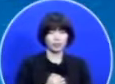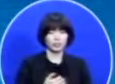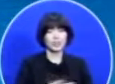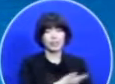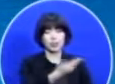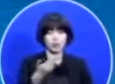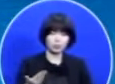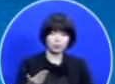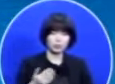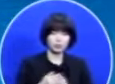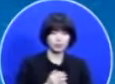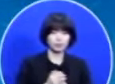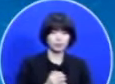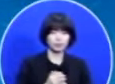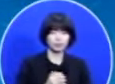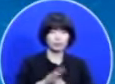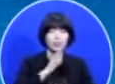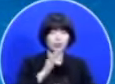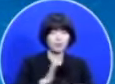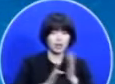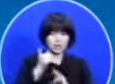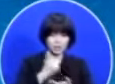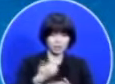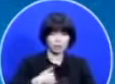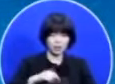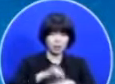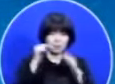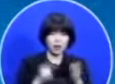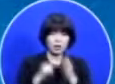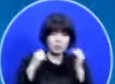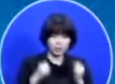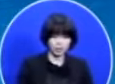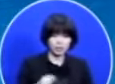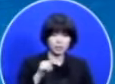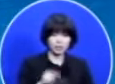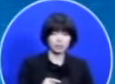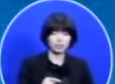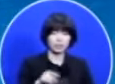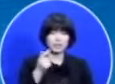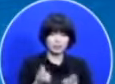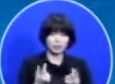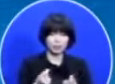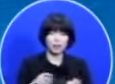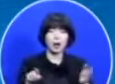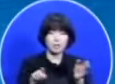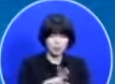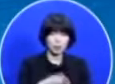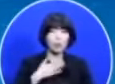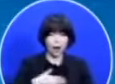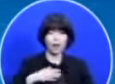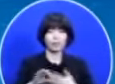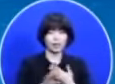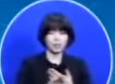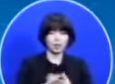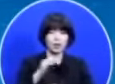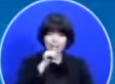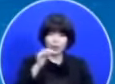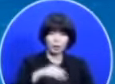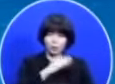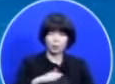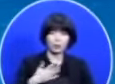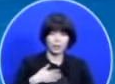여러분 정말 예수님 내 마음의 계신 것을 그렇게 믿고 안다면 결코 나를 떠나지